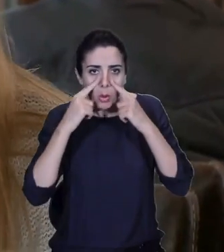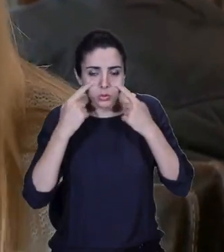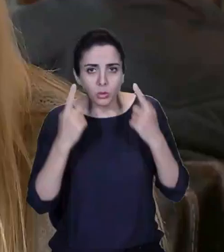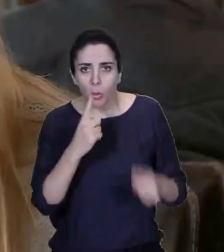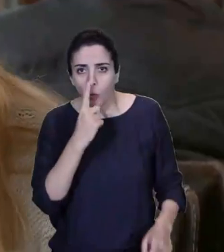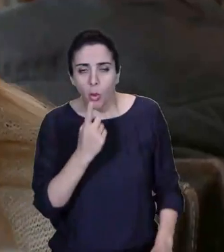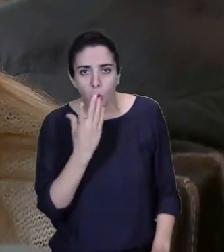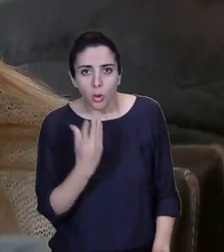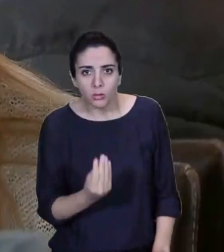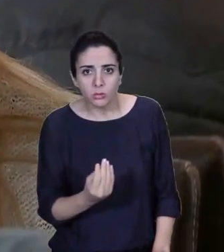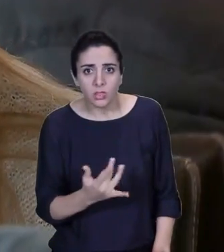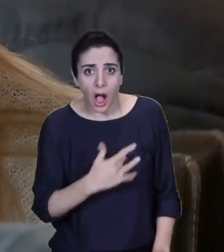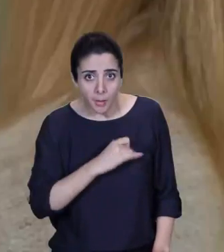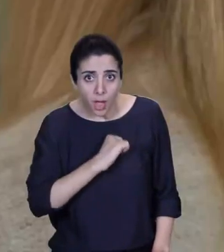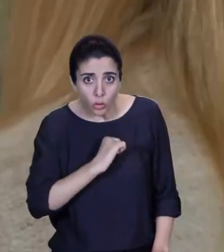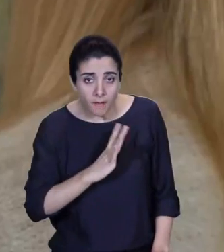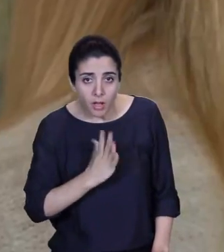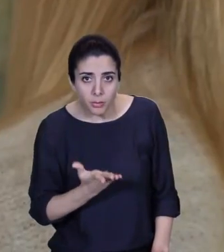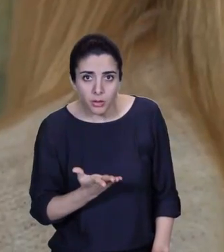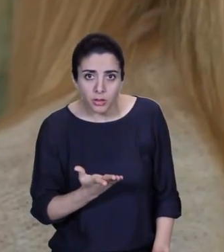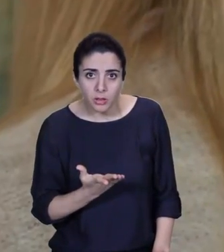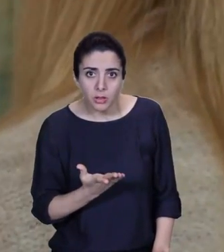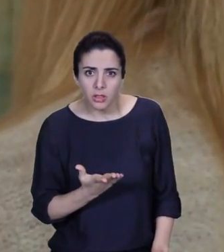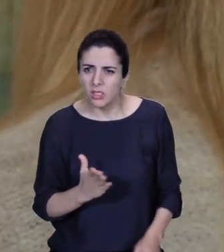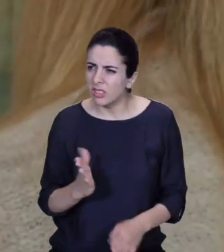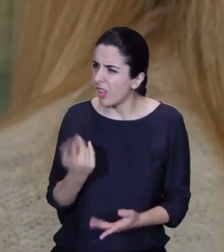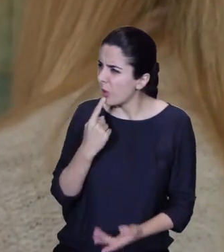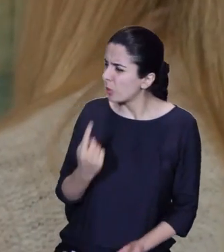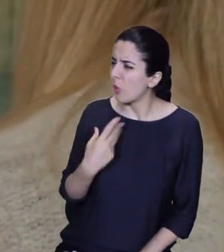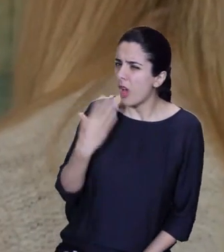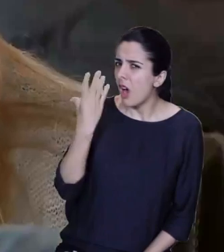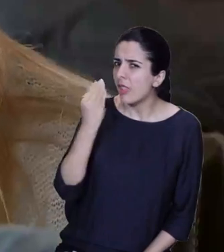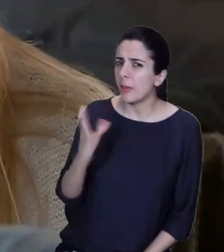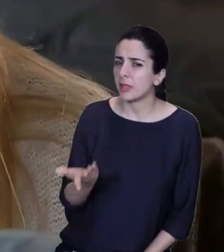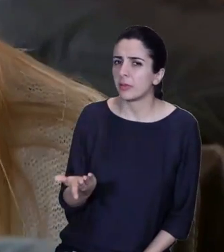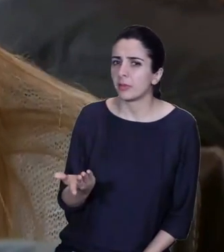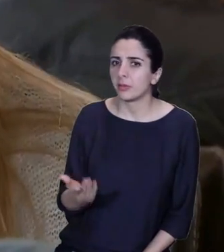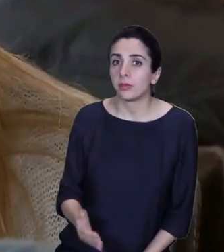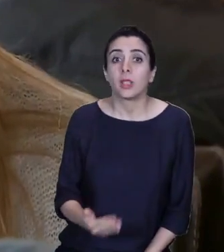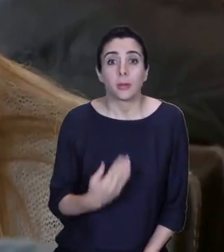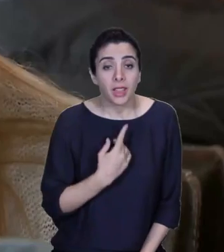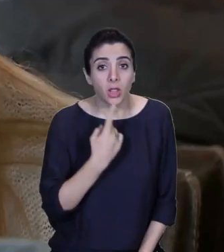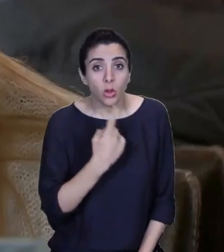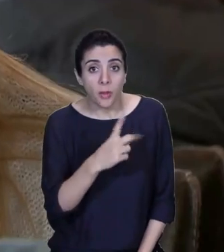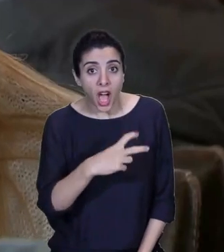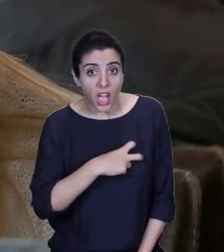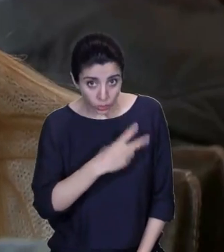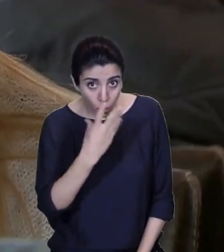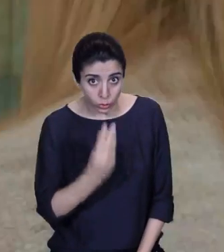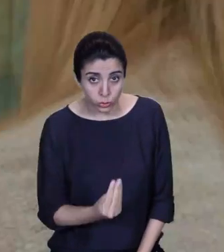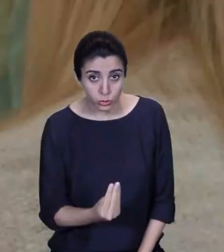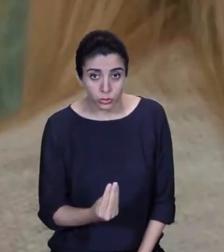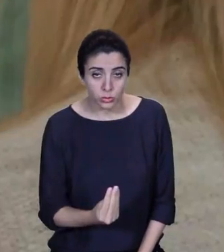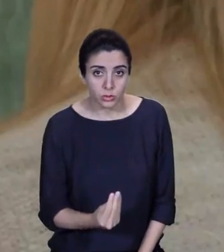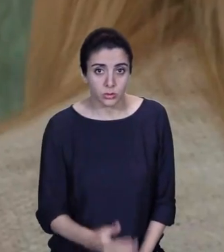altları. Kalbinde atıyor mu? Ne diyorsun? Anlamadım. Diyorum ki aşık falan mısın